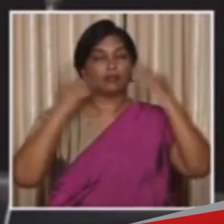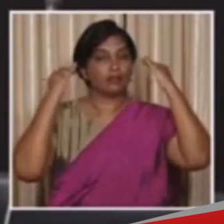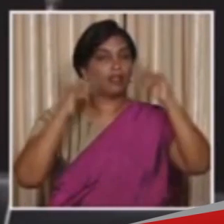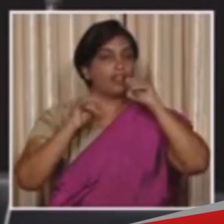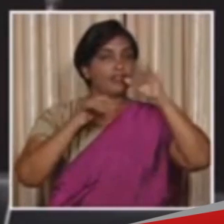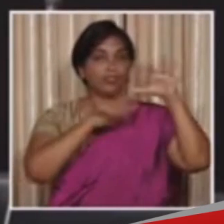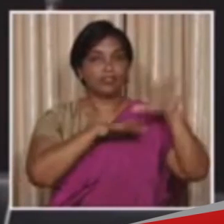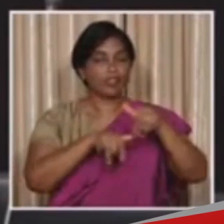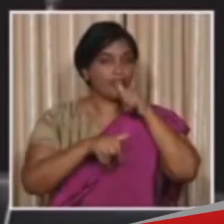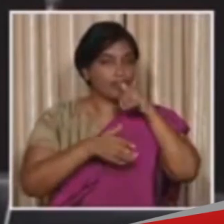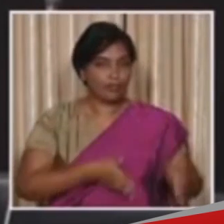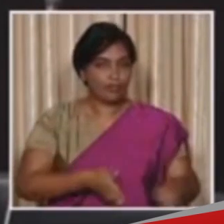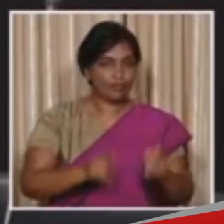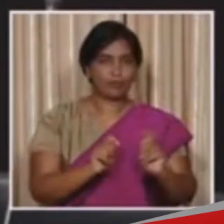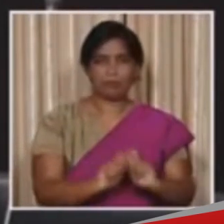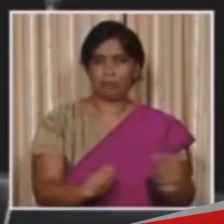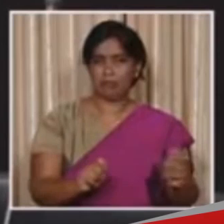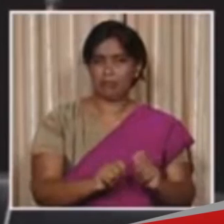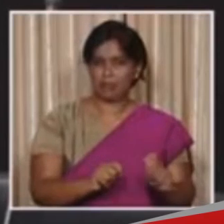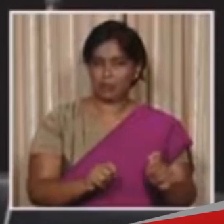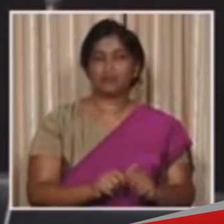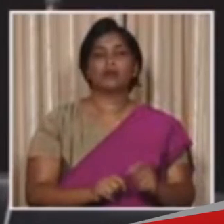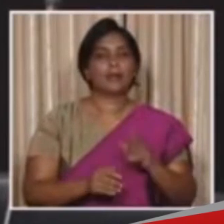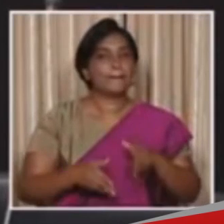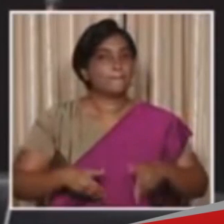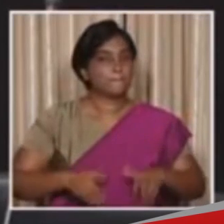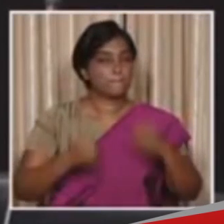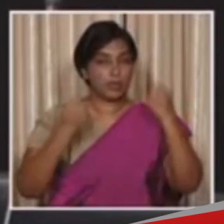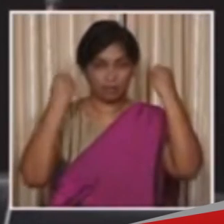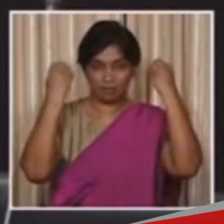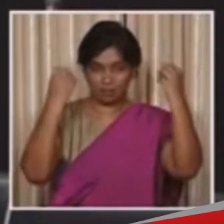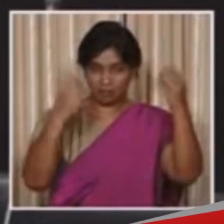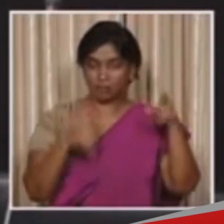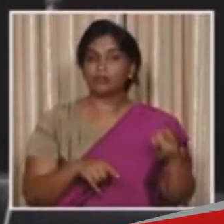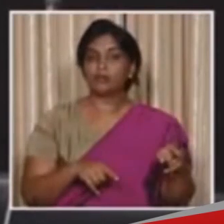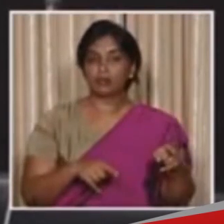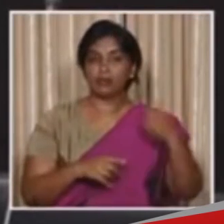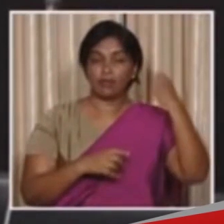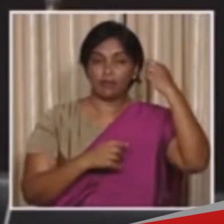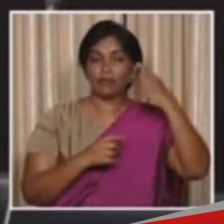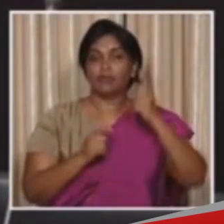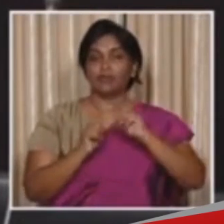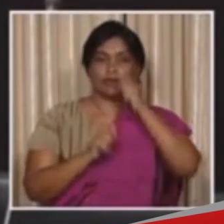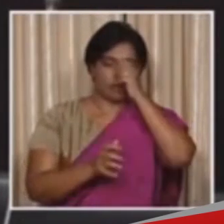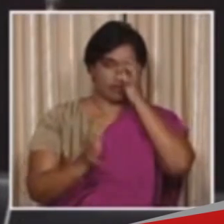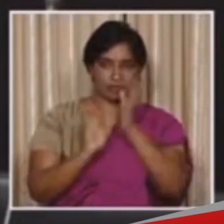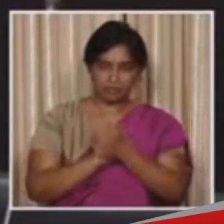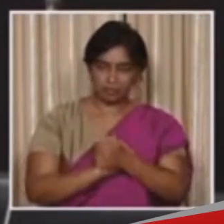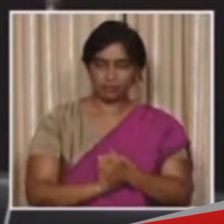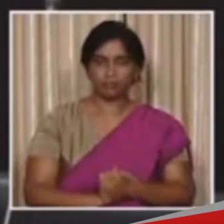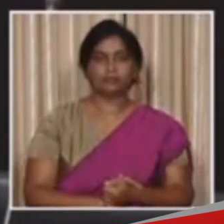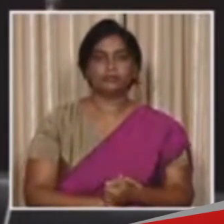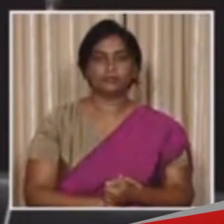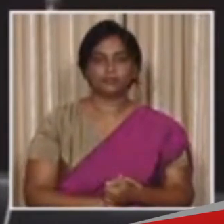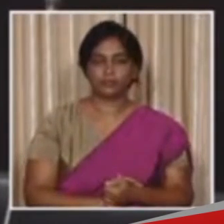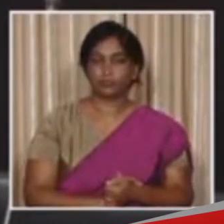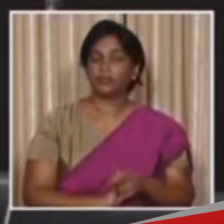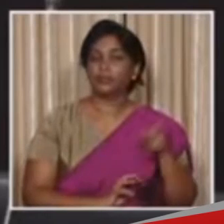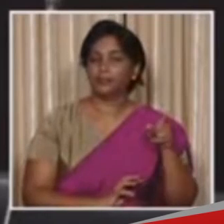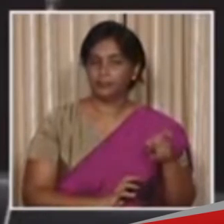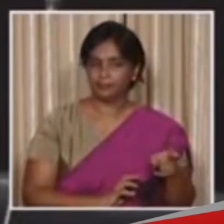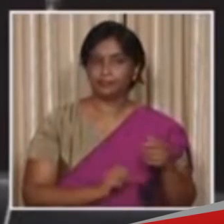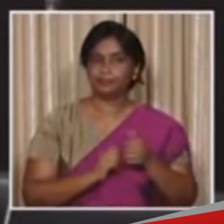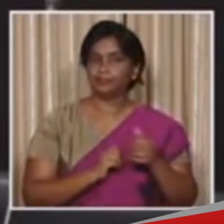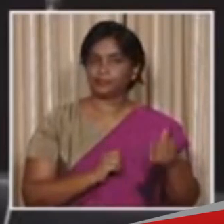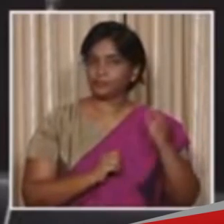බැස යන කානුව විනාශ කිරීම. මාර්ගයේ ආලෝකකරණය සඳහා යොදා ඇති විදුලි පහන් කණු සොරකම් කිරීම. මේ සිද්ධ